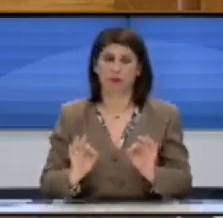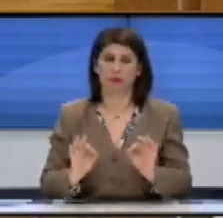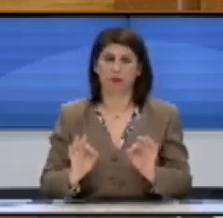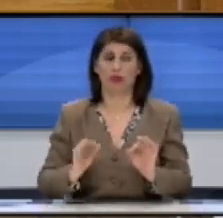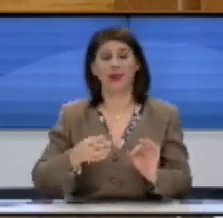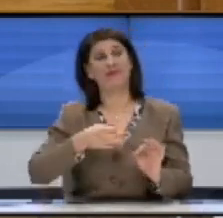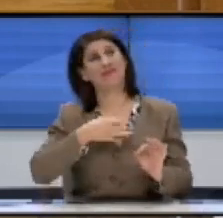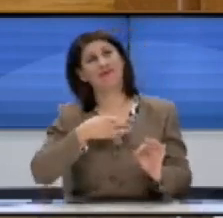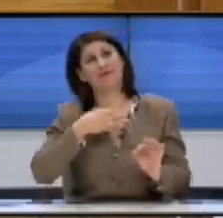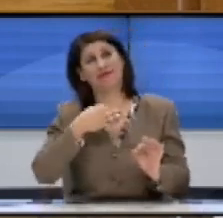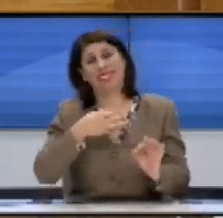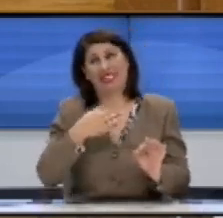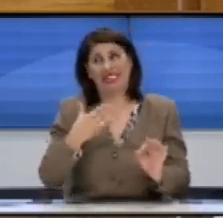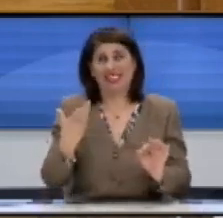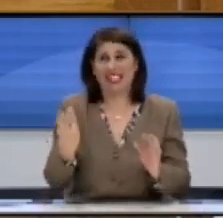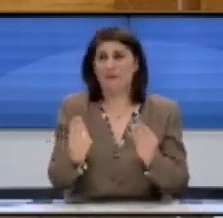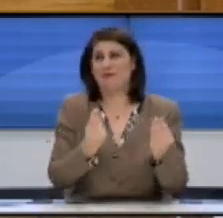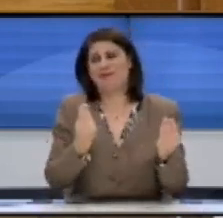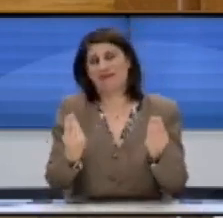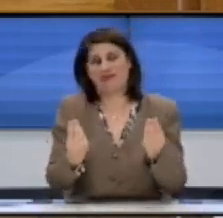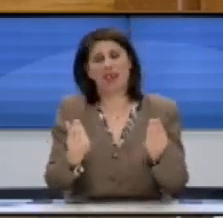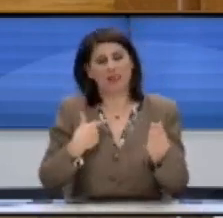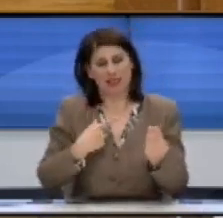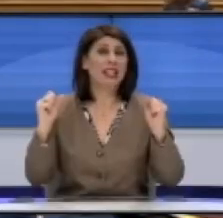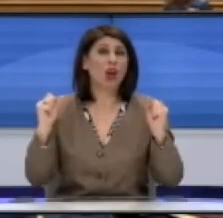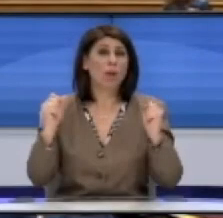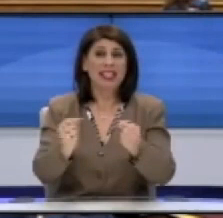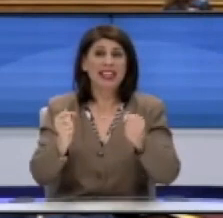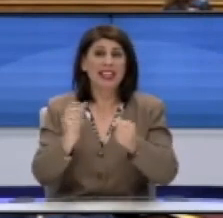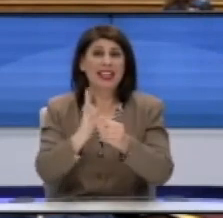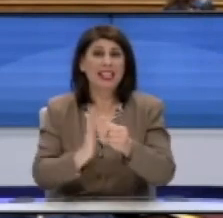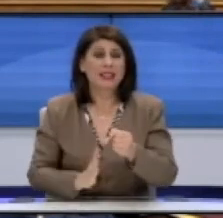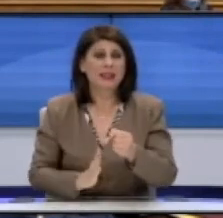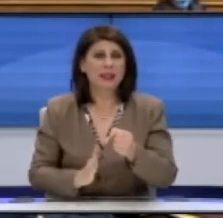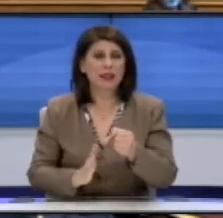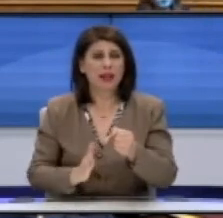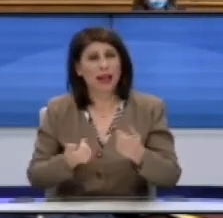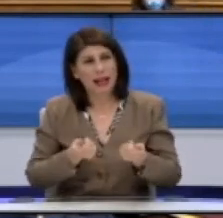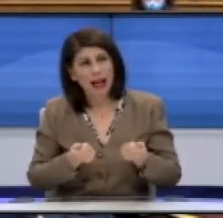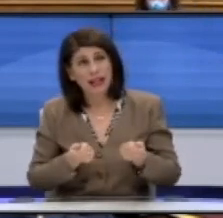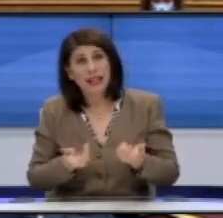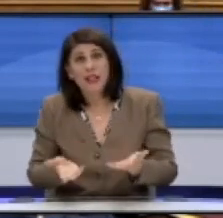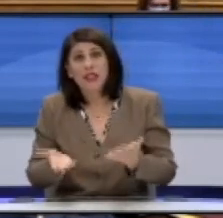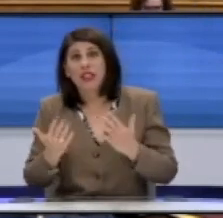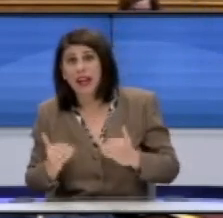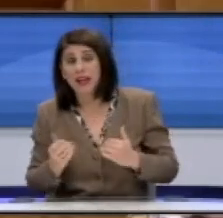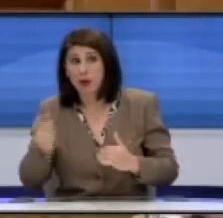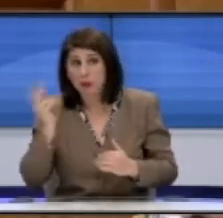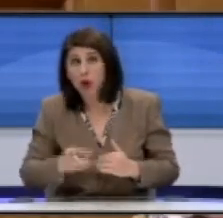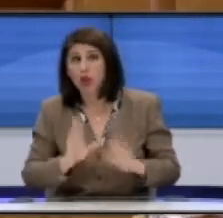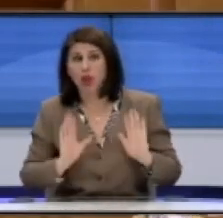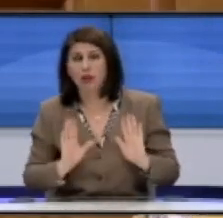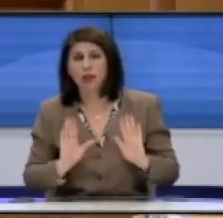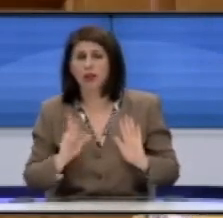δέσμευση, ως γνωστό δέσμευση στην ελληνική ενωμη τάξη παράγουν μόνο οι δικαιοδοτικές αποφάσεις των δικαστηρίων,